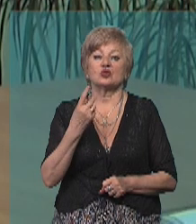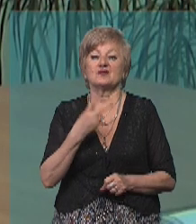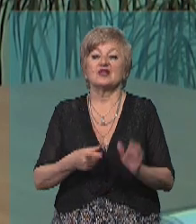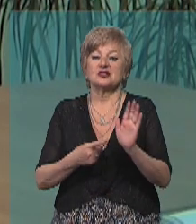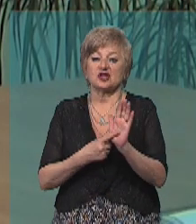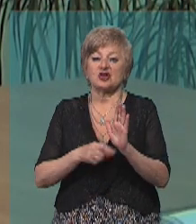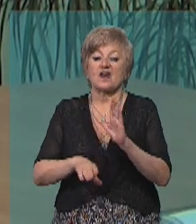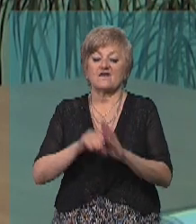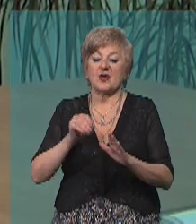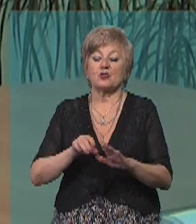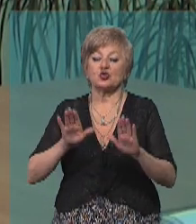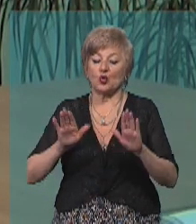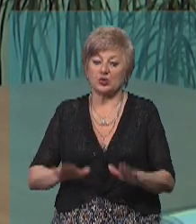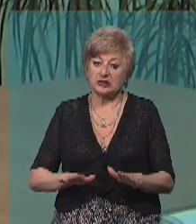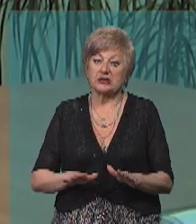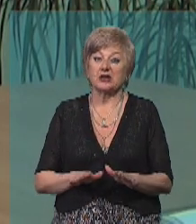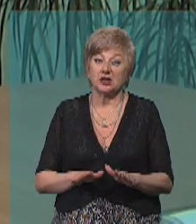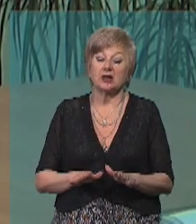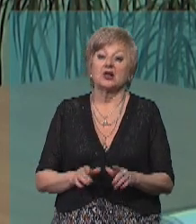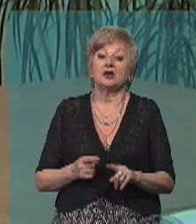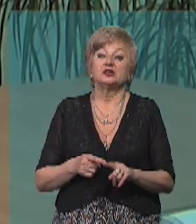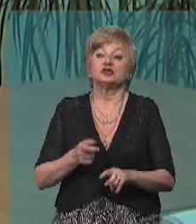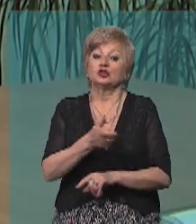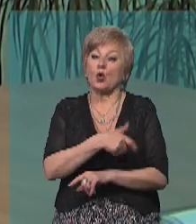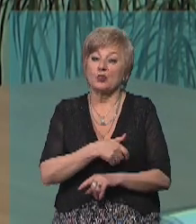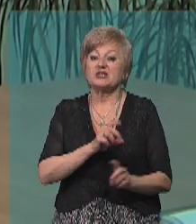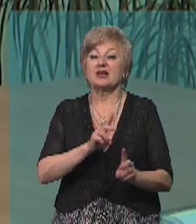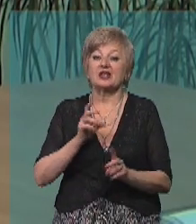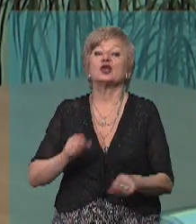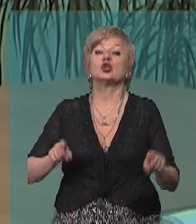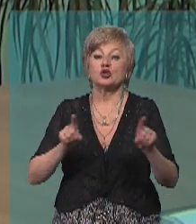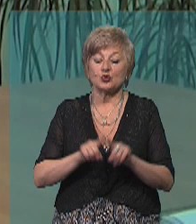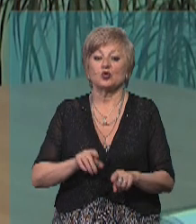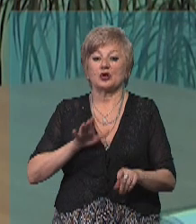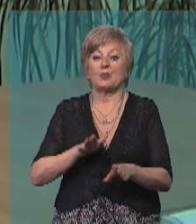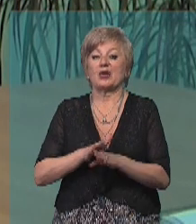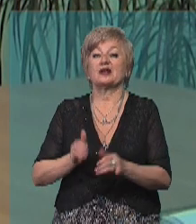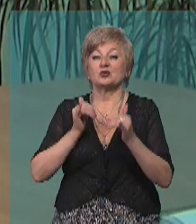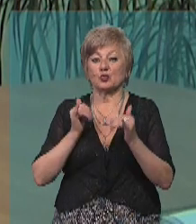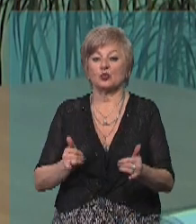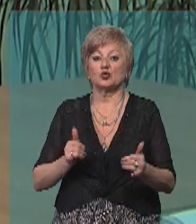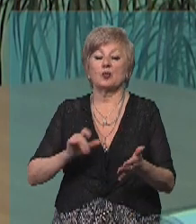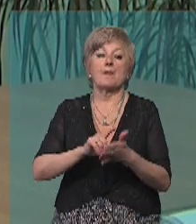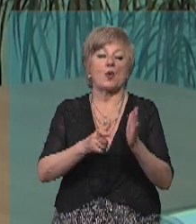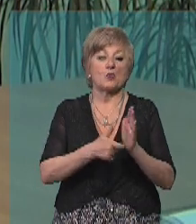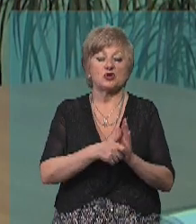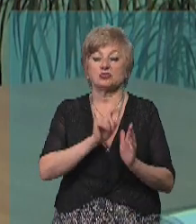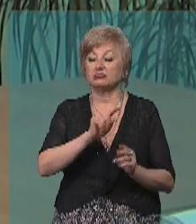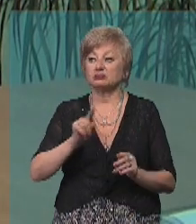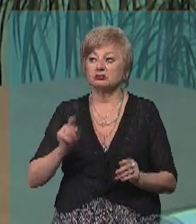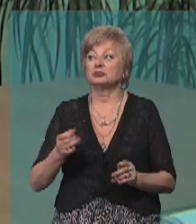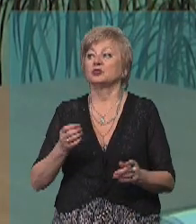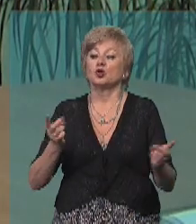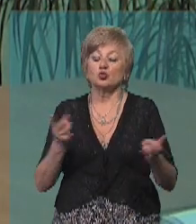1126 виборчих дільниць і дільничних виборчих комісій, які теж були забезпечені відповідними приміщеннями,